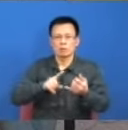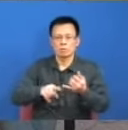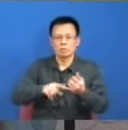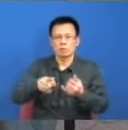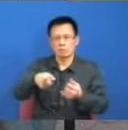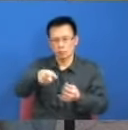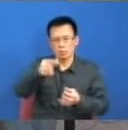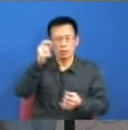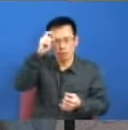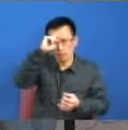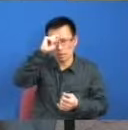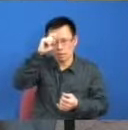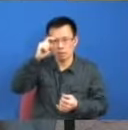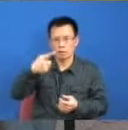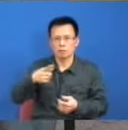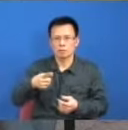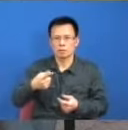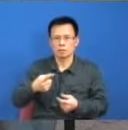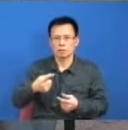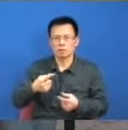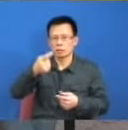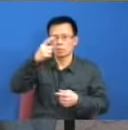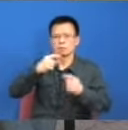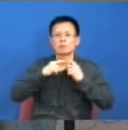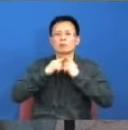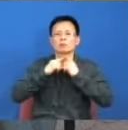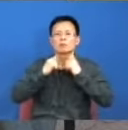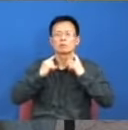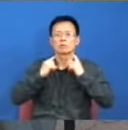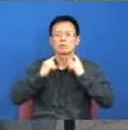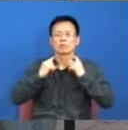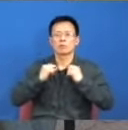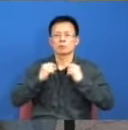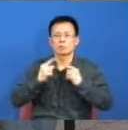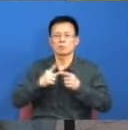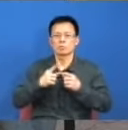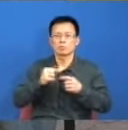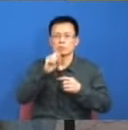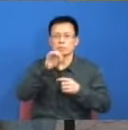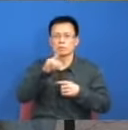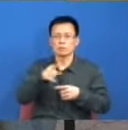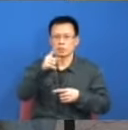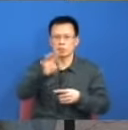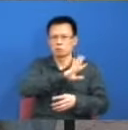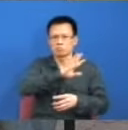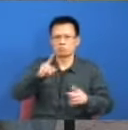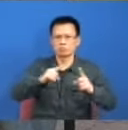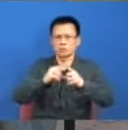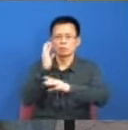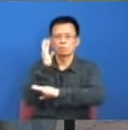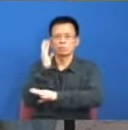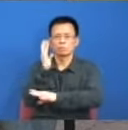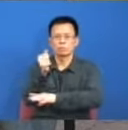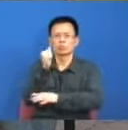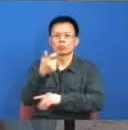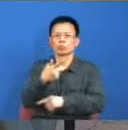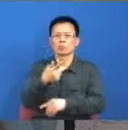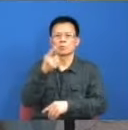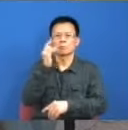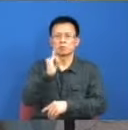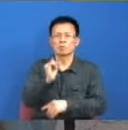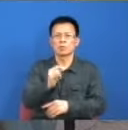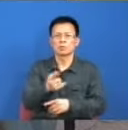得，陳日君主教咧係批評得佢哋好犀利嘅啫，咁係唔人道，咁樣做係唔啱。嗱，終於成件事都好，係因